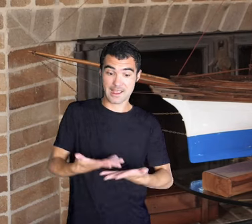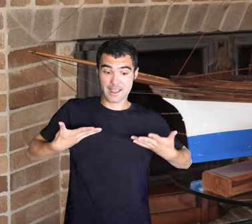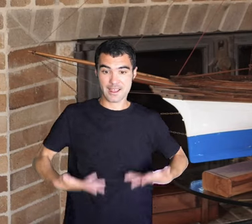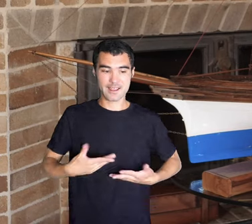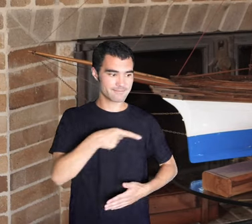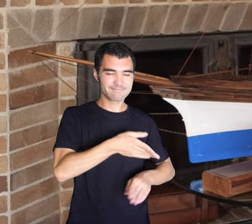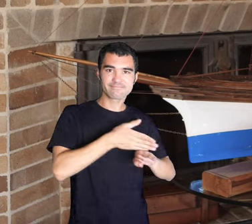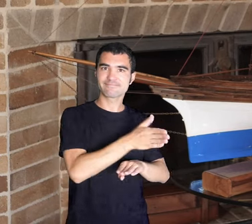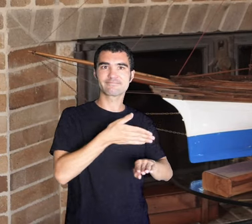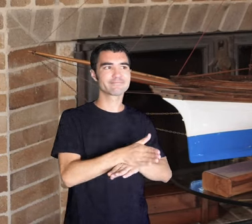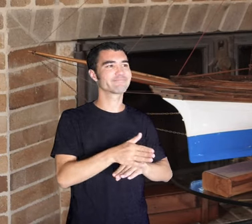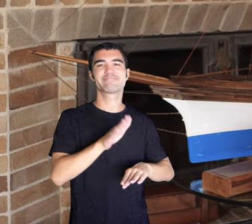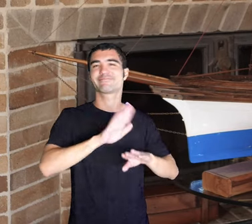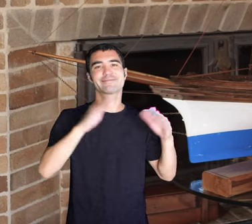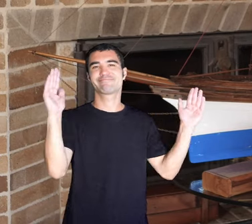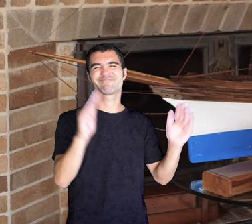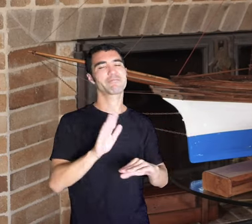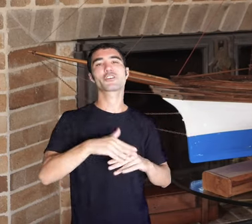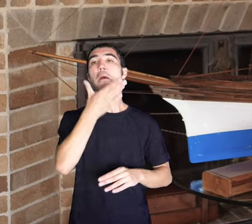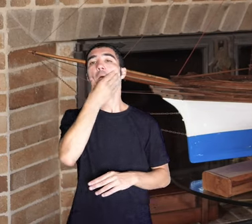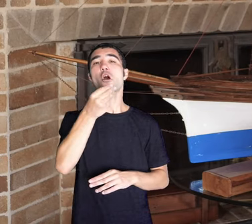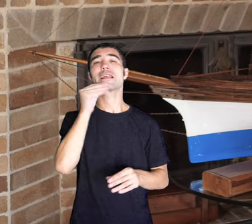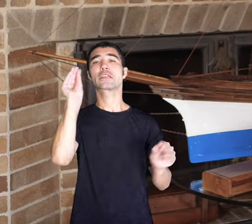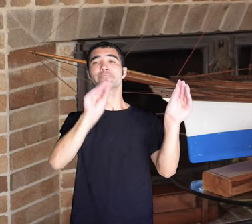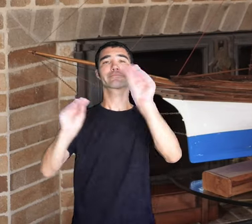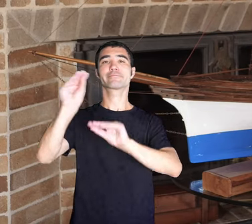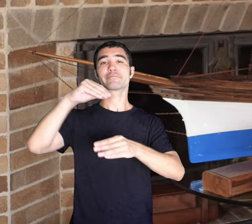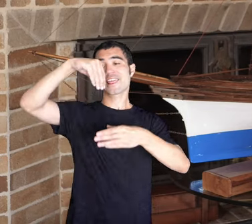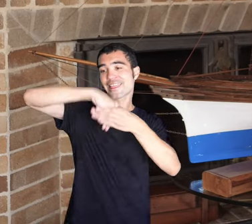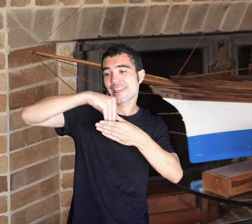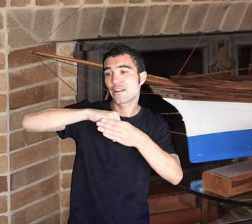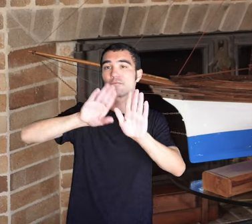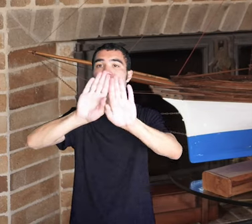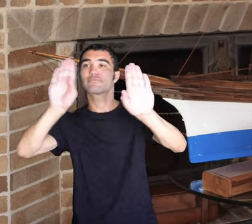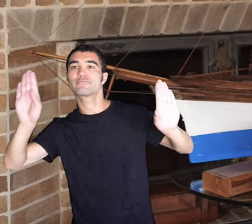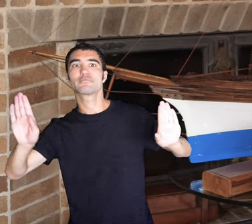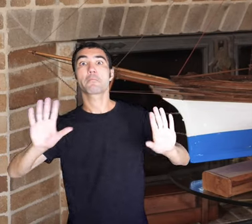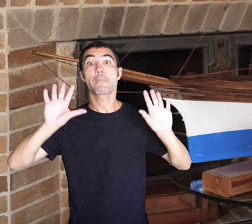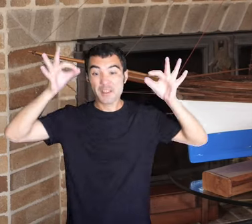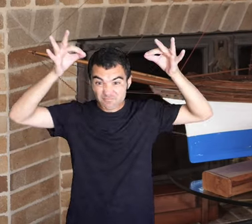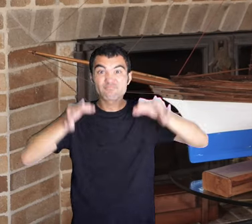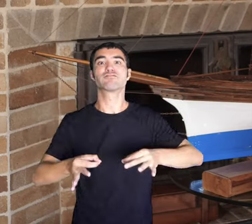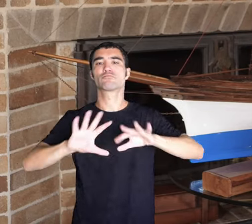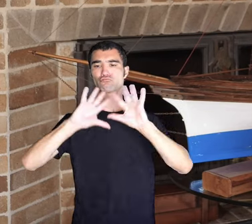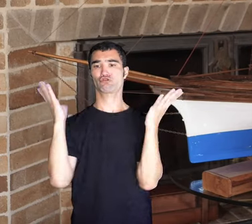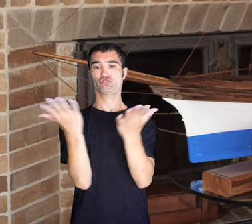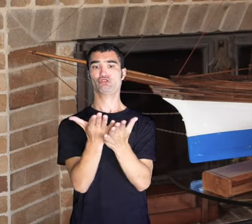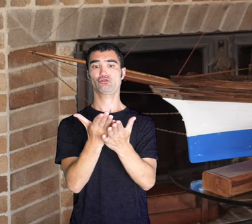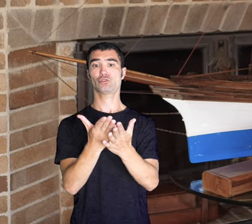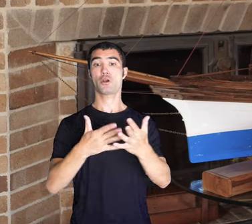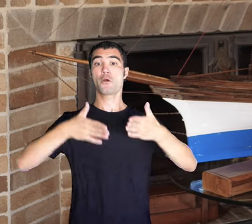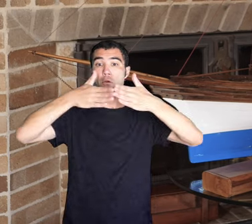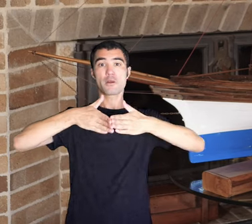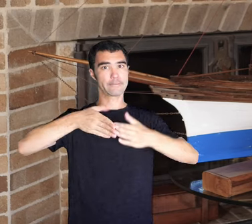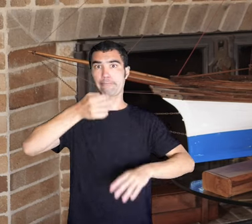la madera s'emplea per decoració, però interiors, decoració, però no se fa, barcos de madera se'n fan